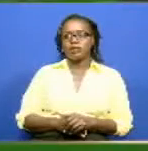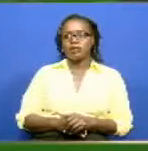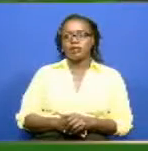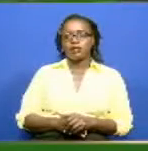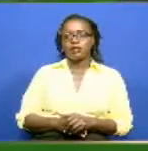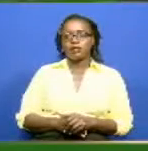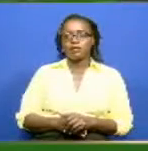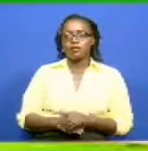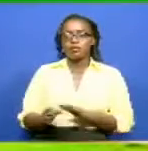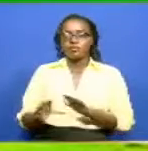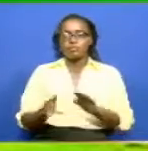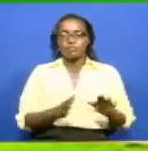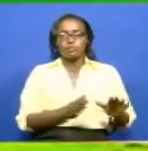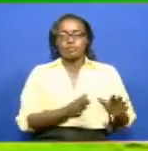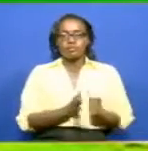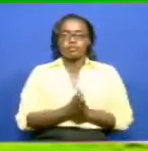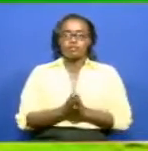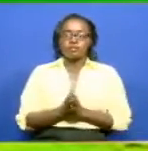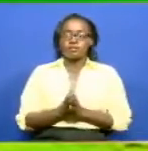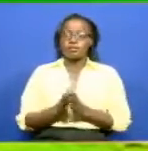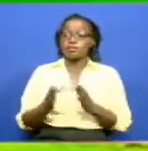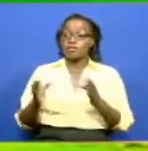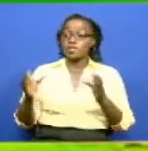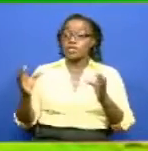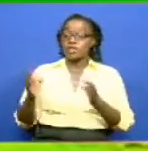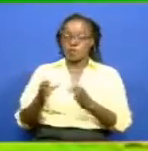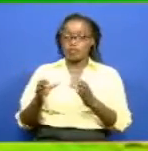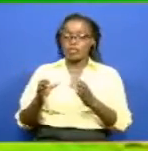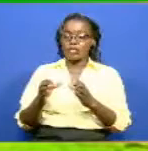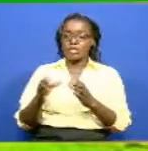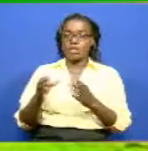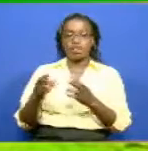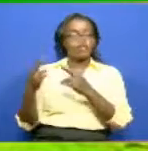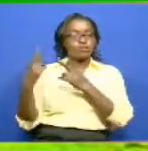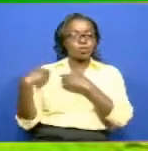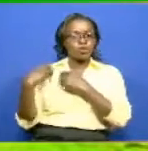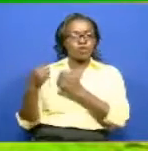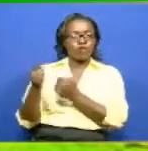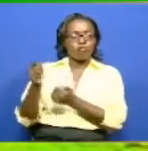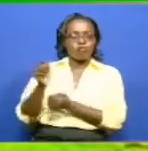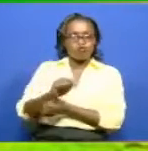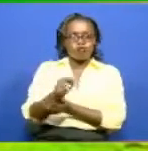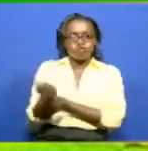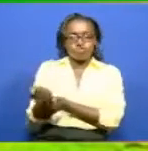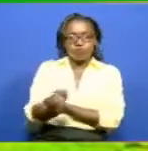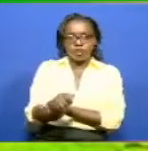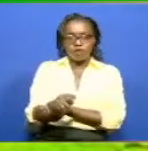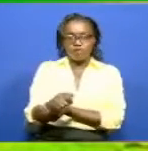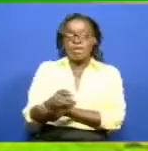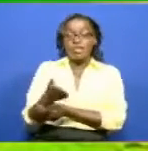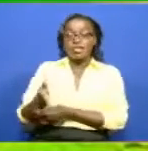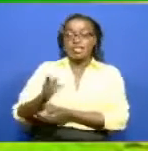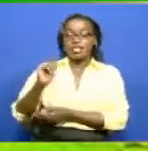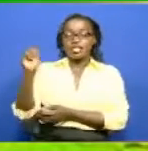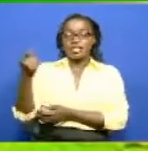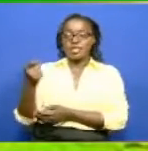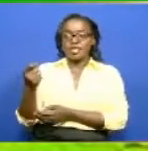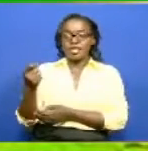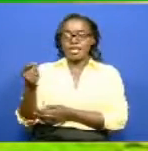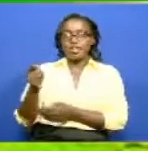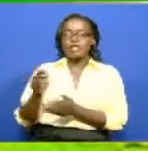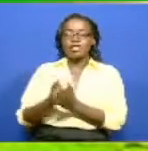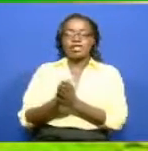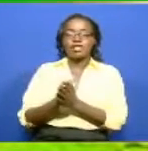Mtazamaji, kwingineko ni kwa kampuni inayosimamia mashindano makuu ya gofu humu nchini pamoja na waandalizi wa msururu wa gofu barani